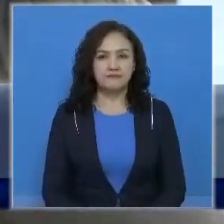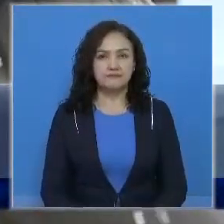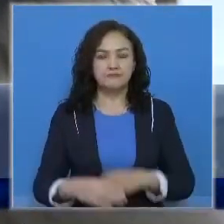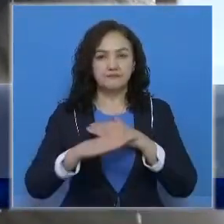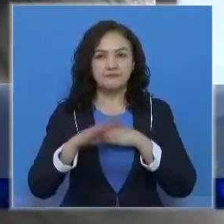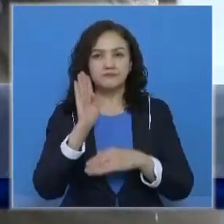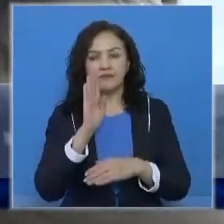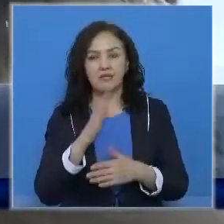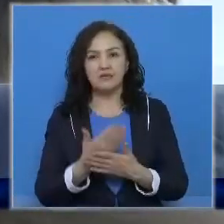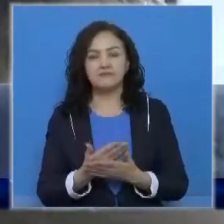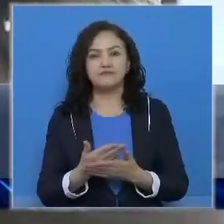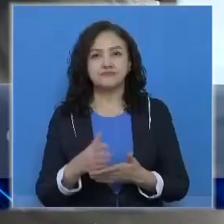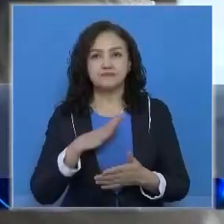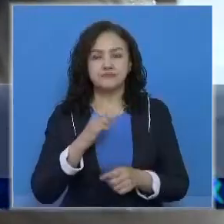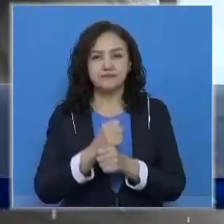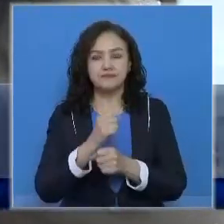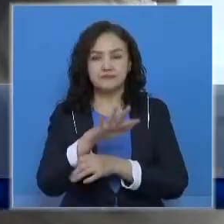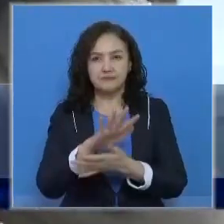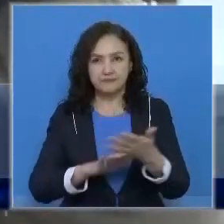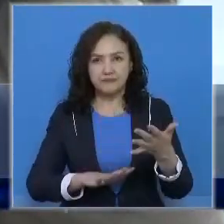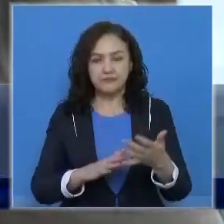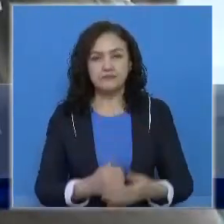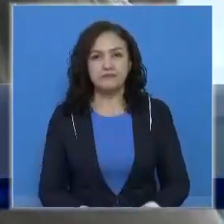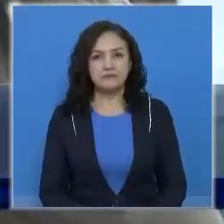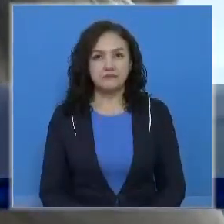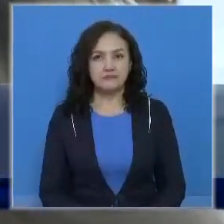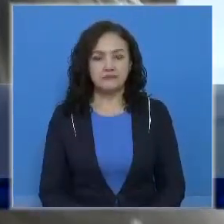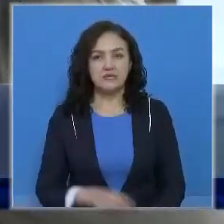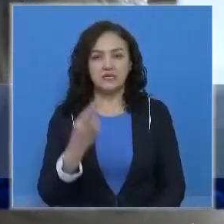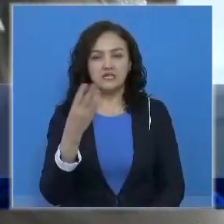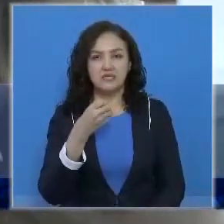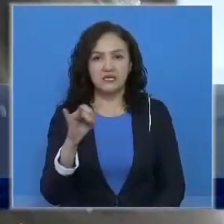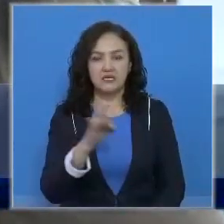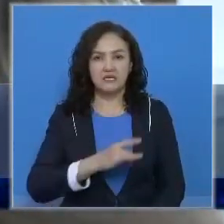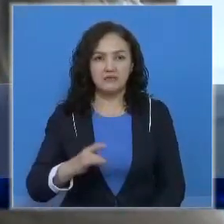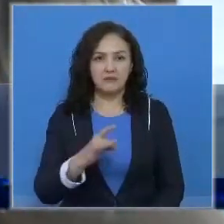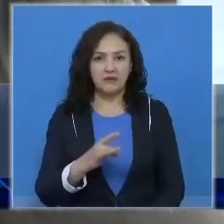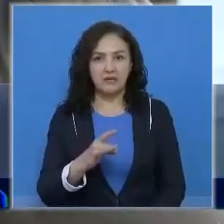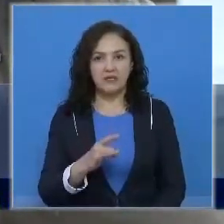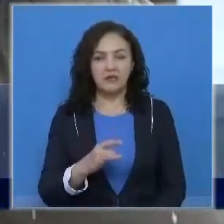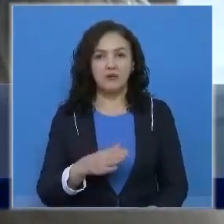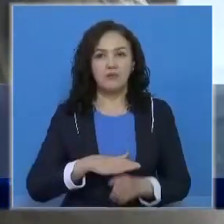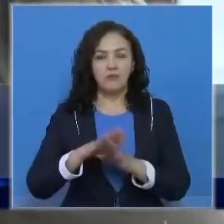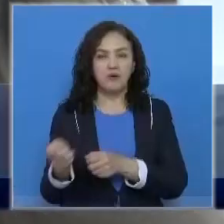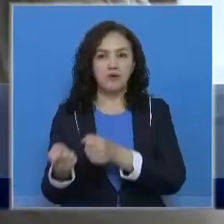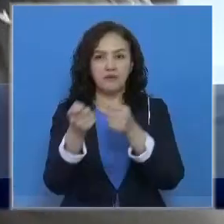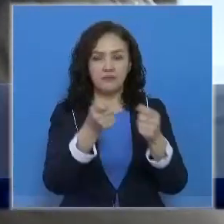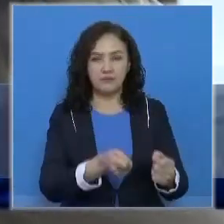полигон. И эта данная работа продолжается. Шанхай, район Шанхай полностью уже